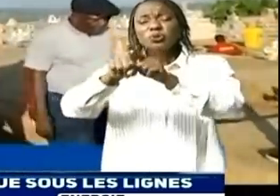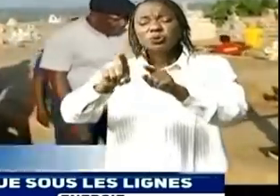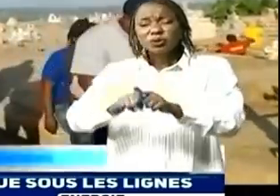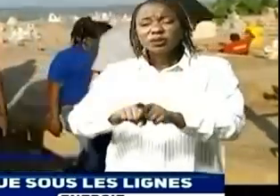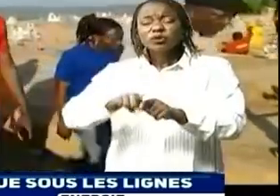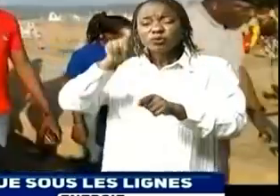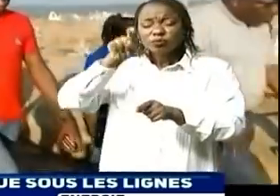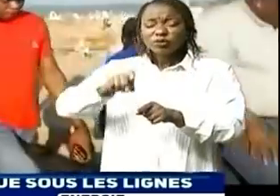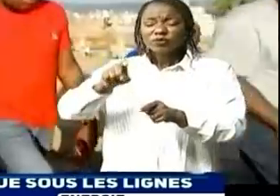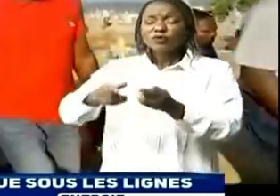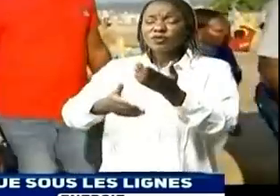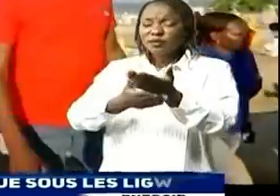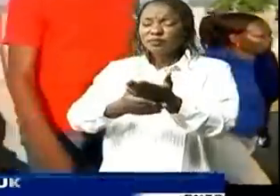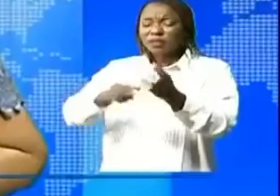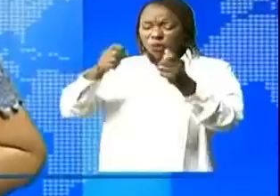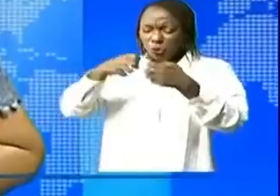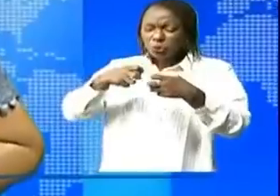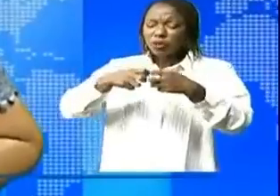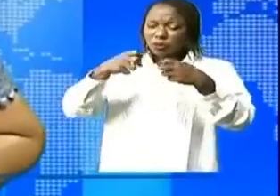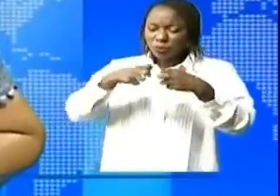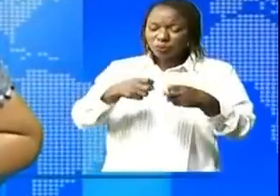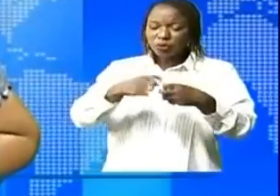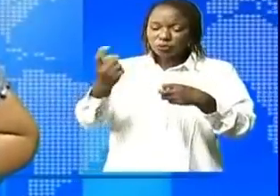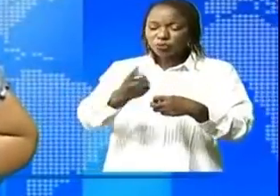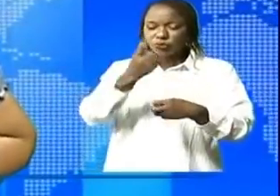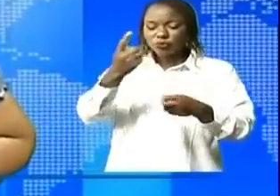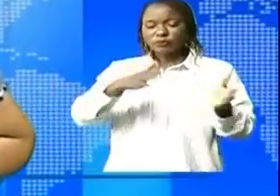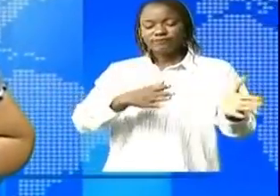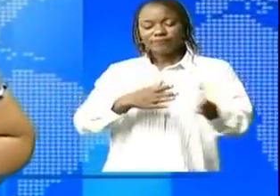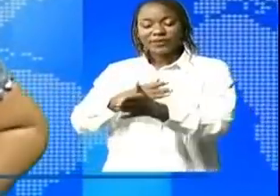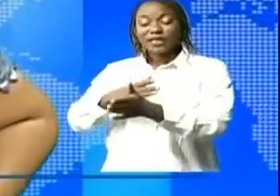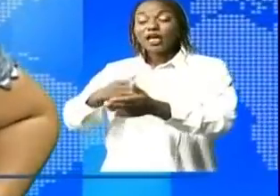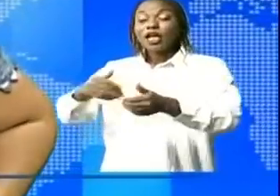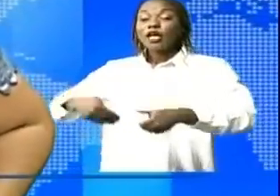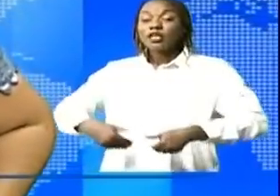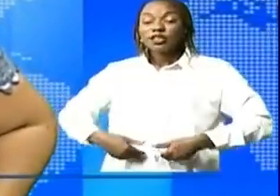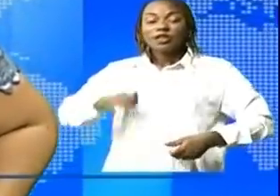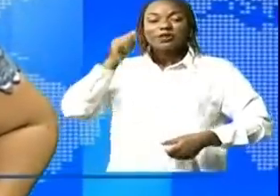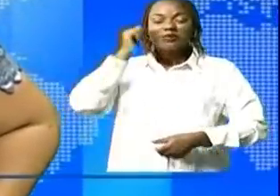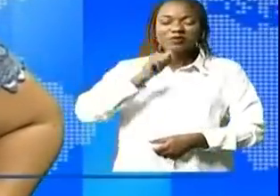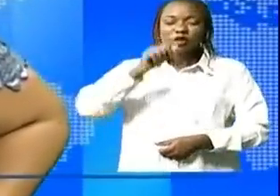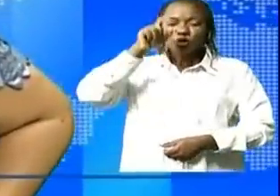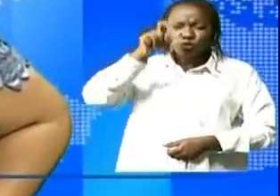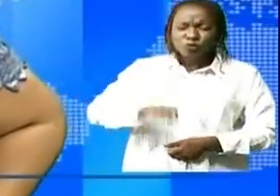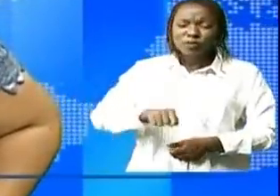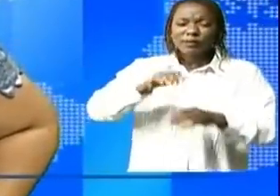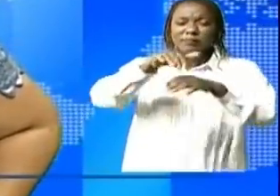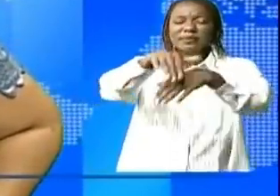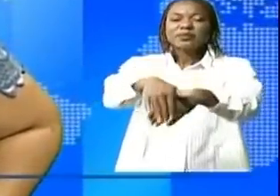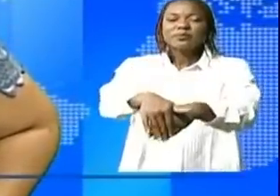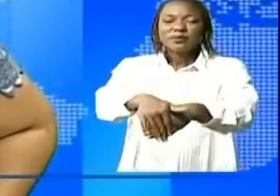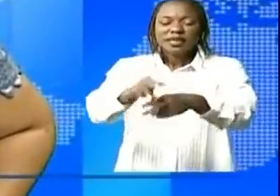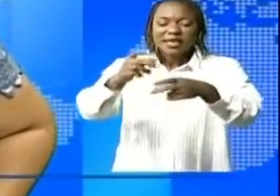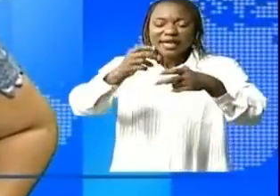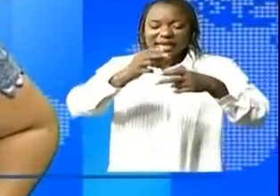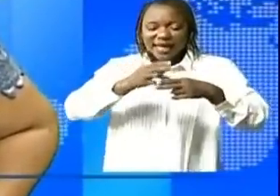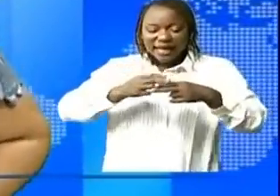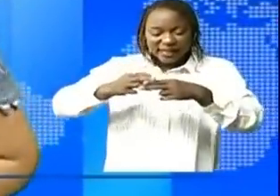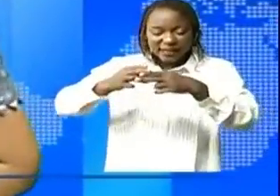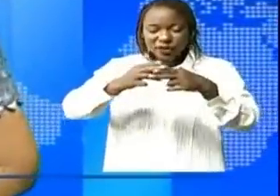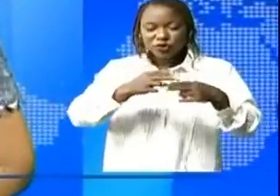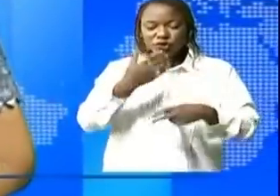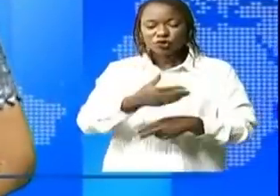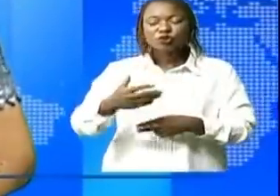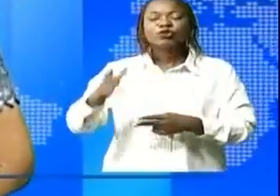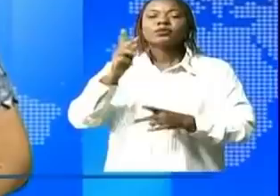peut qu'être forte. La jeune fille doit participer à la gestion de la chose publique. Pour cela, elle doit être